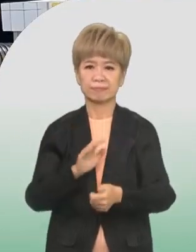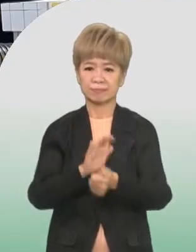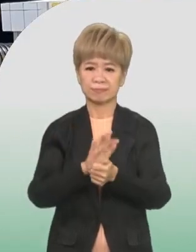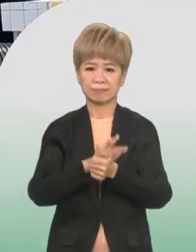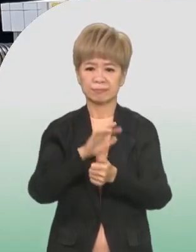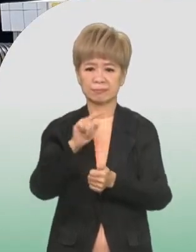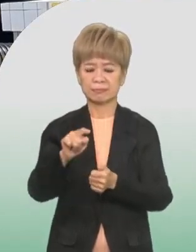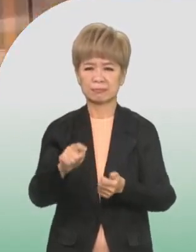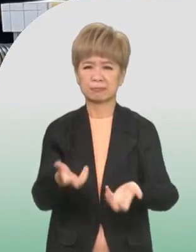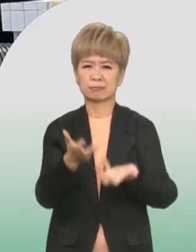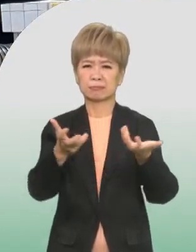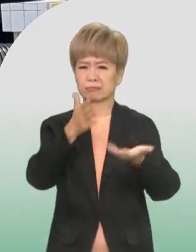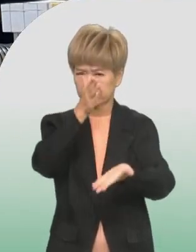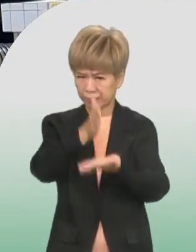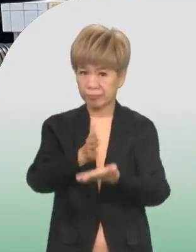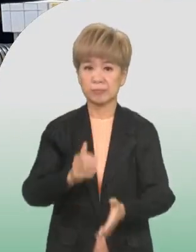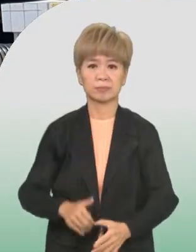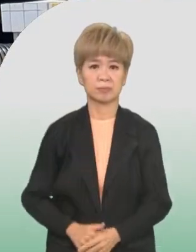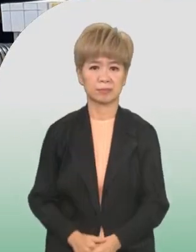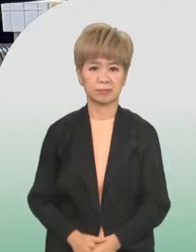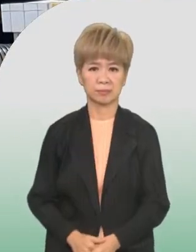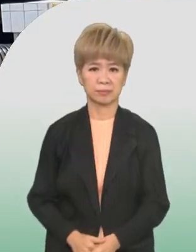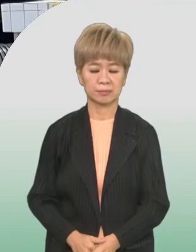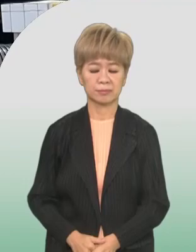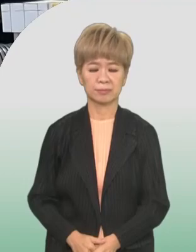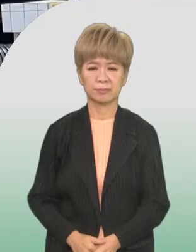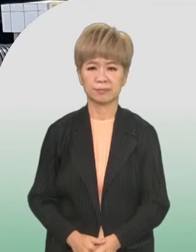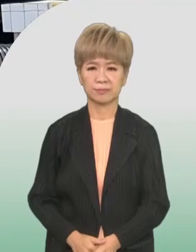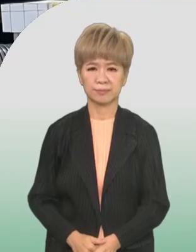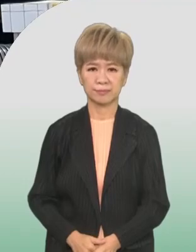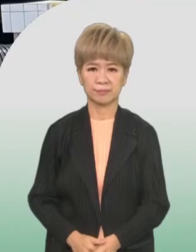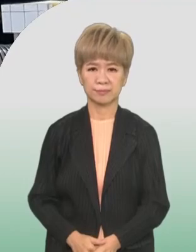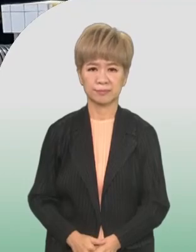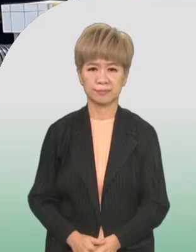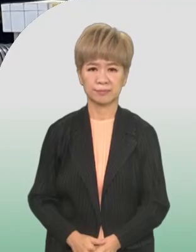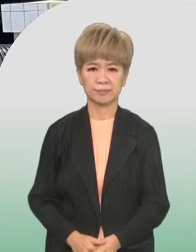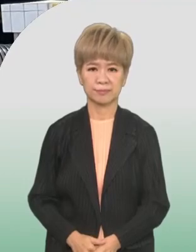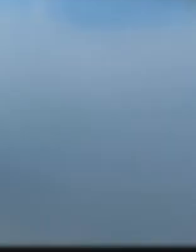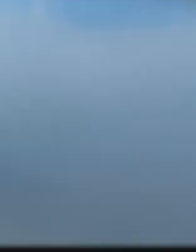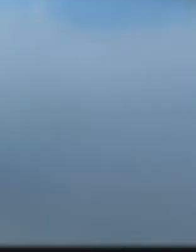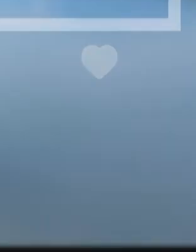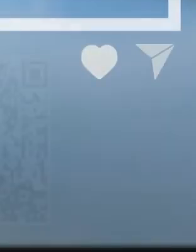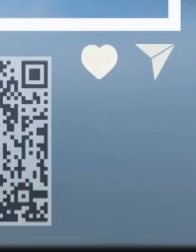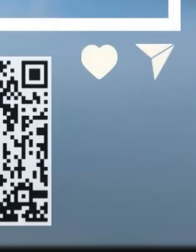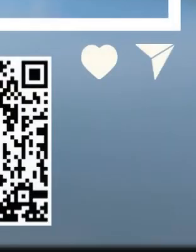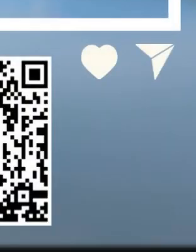么建设报销。客家新闻吴尚平、王淑卓、新竹报道。